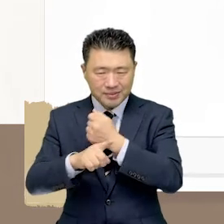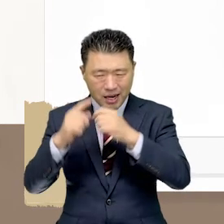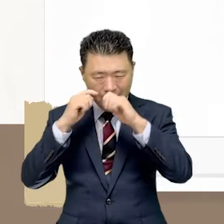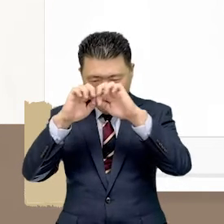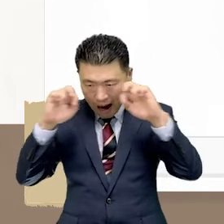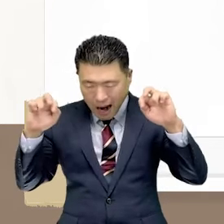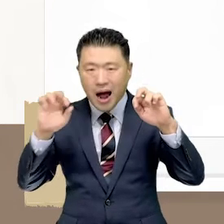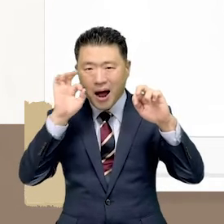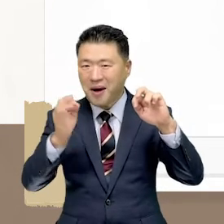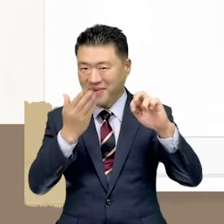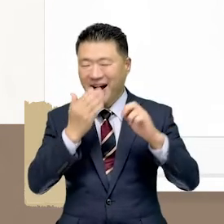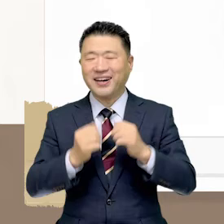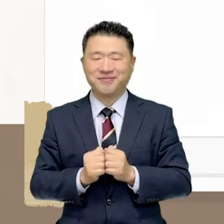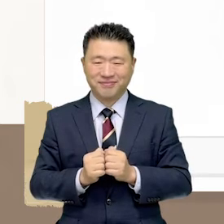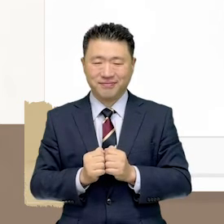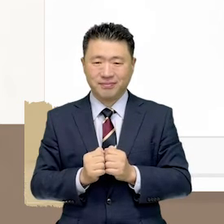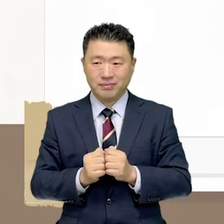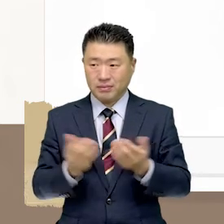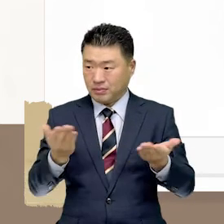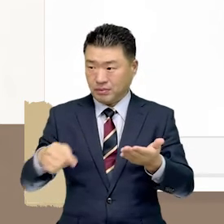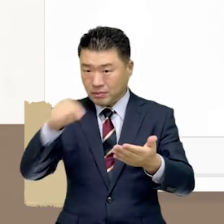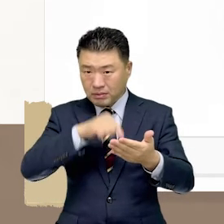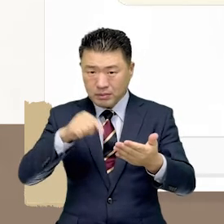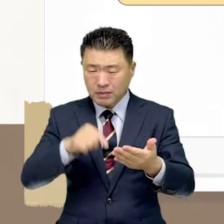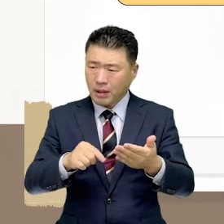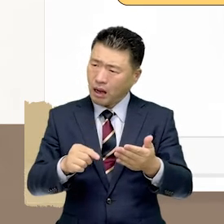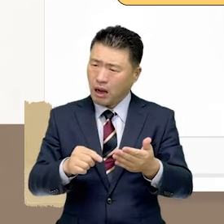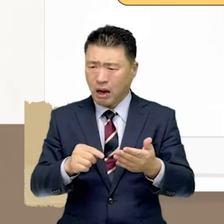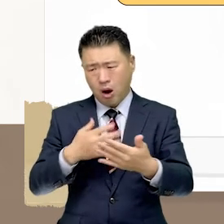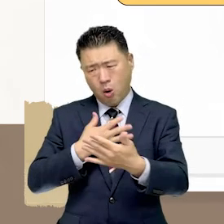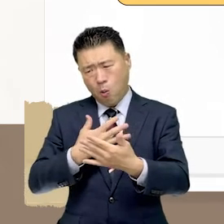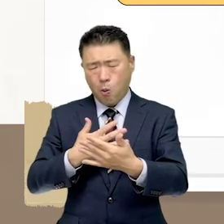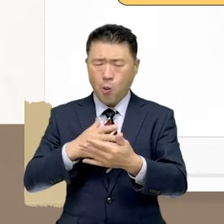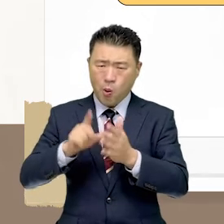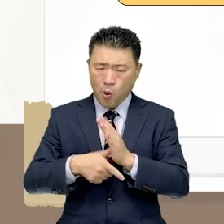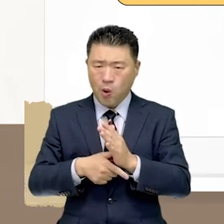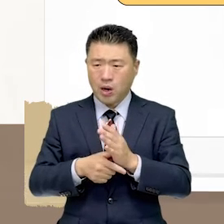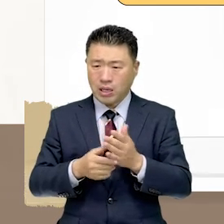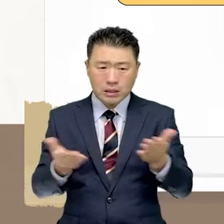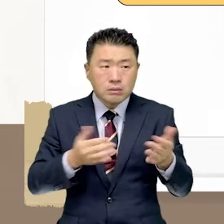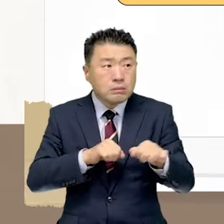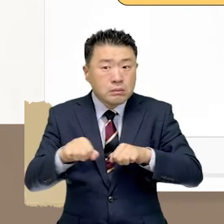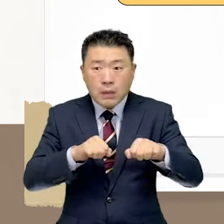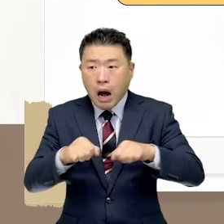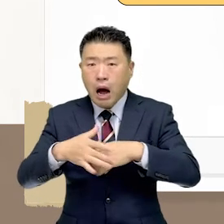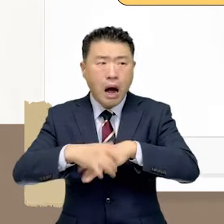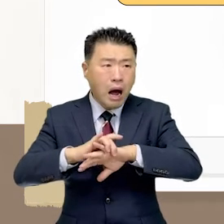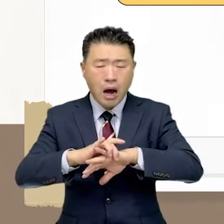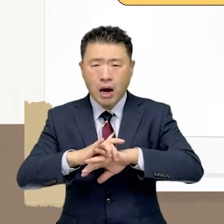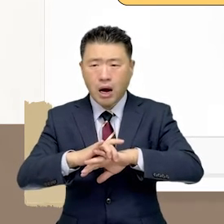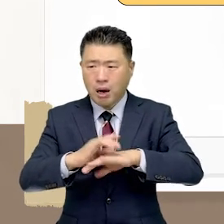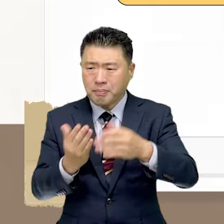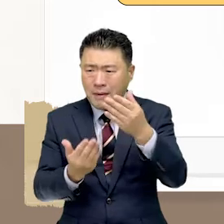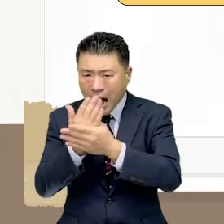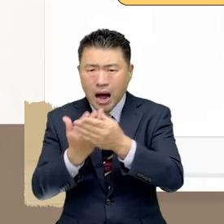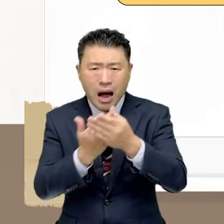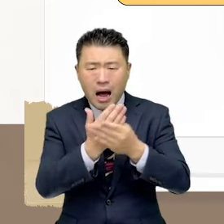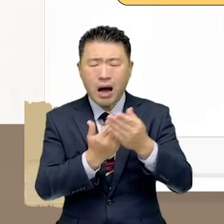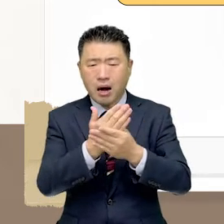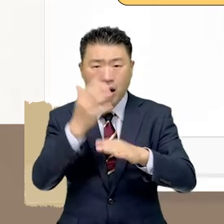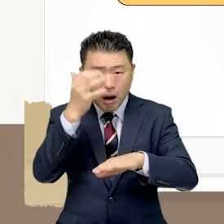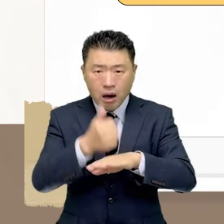있습니다. 사업장의 불안전한 상태에서 작업자의 불안전한 행동이 더해져 사고가 발생하고